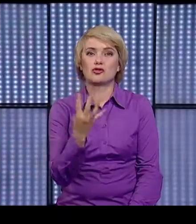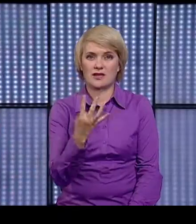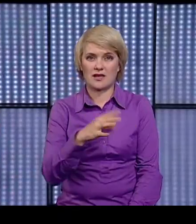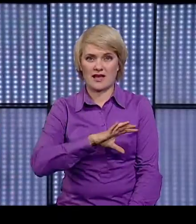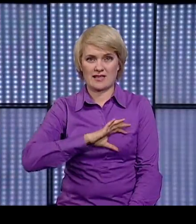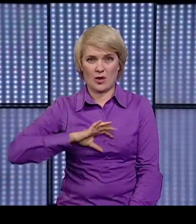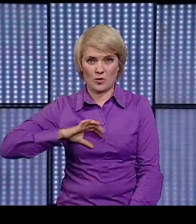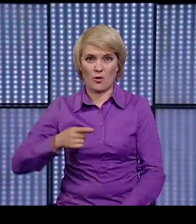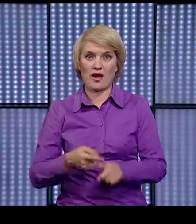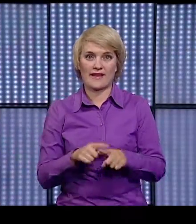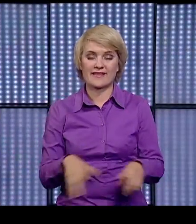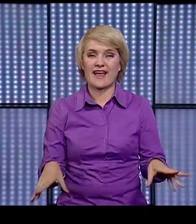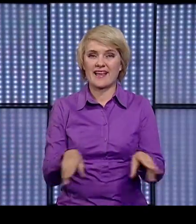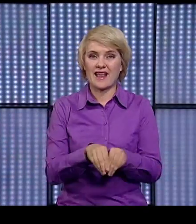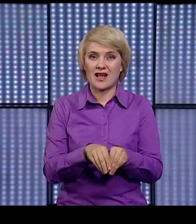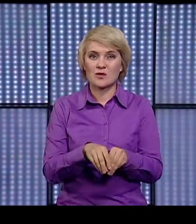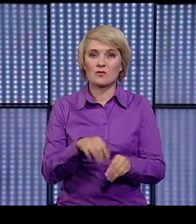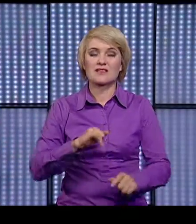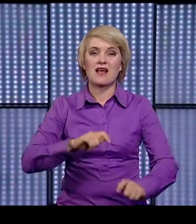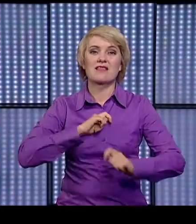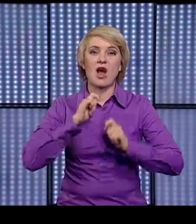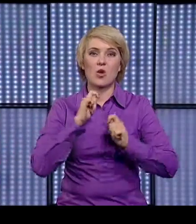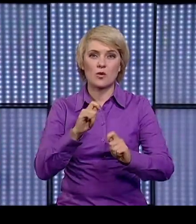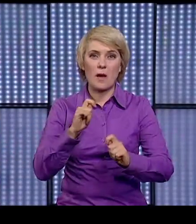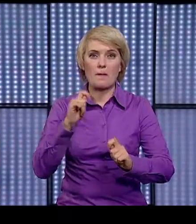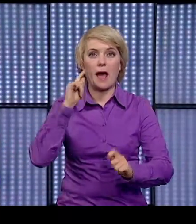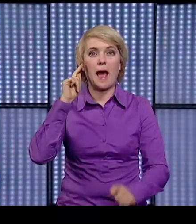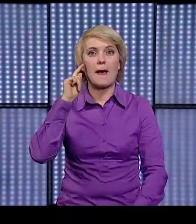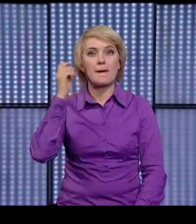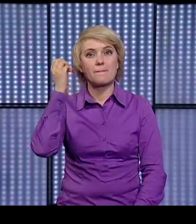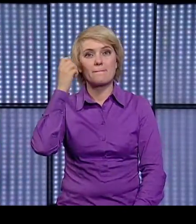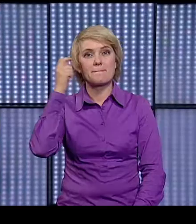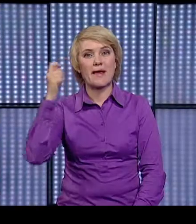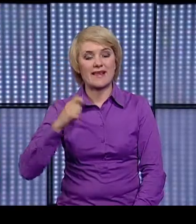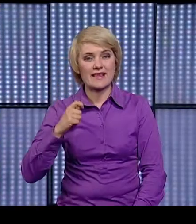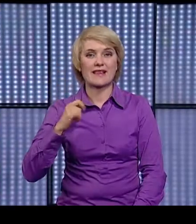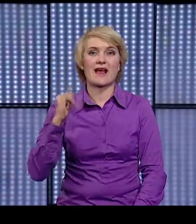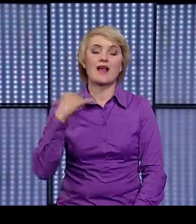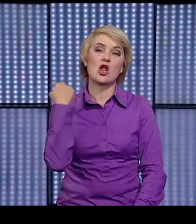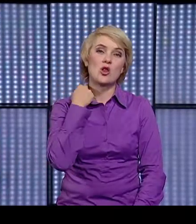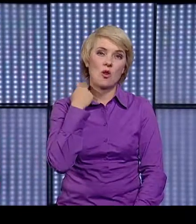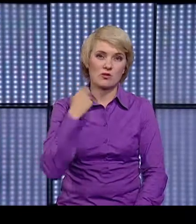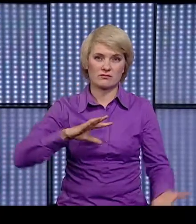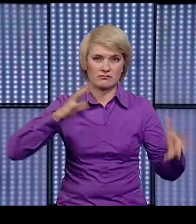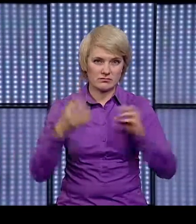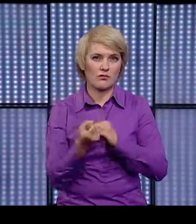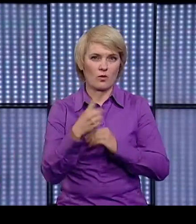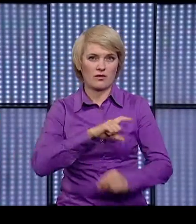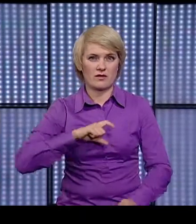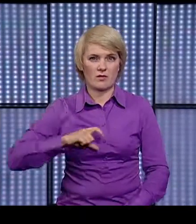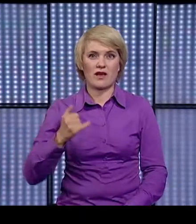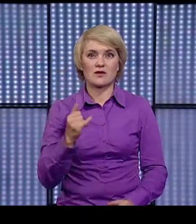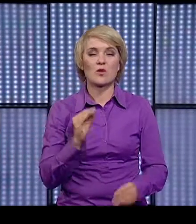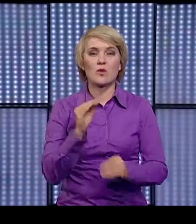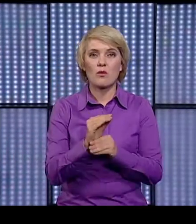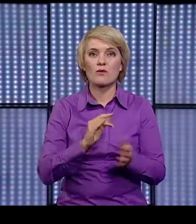з відзнаками Пекіна та Лондона дає суму в 11 паралімпійських медалей. Сьогодні Дмитро поповнив свою нагородну колекцію